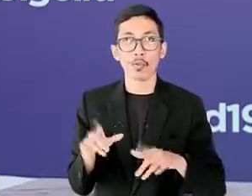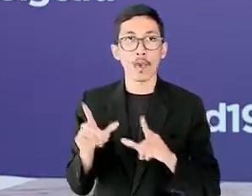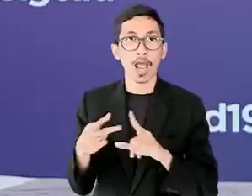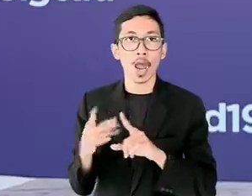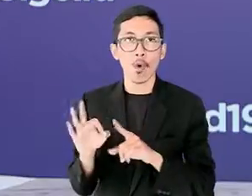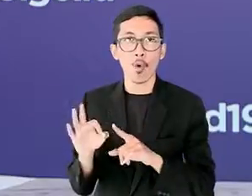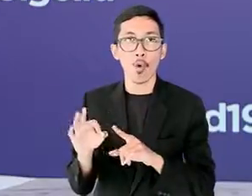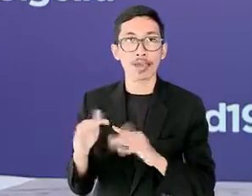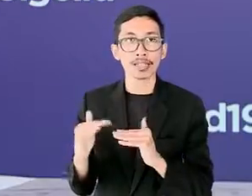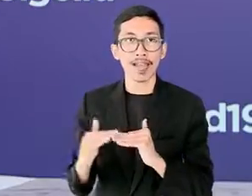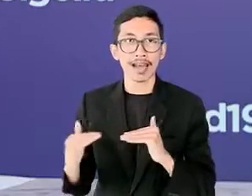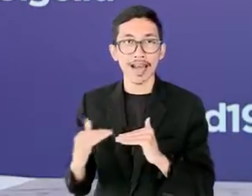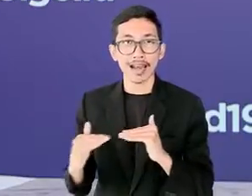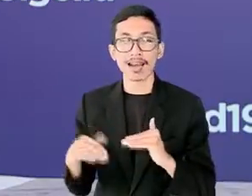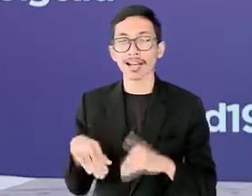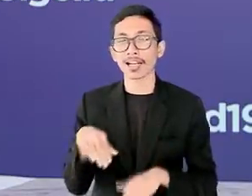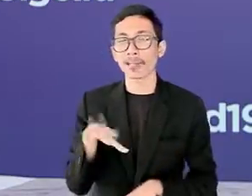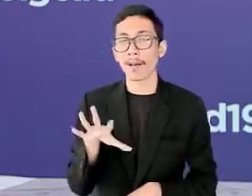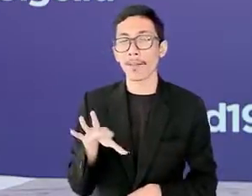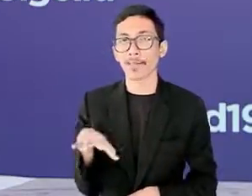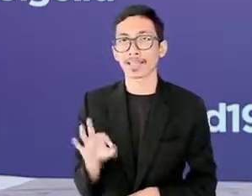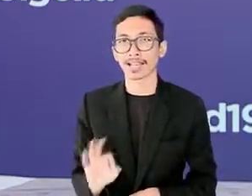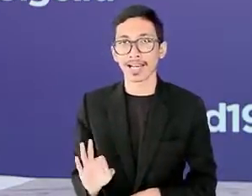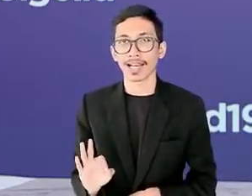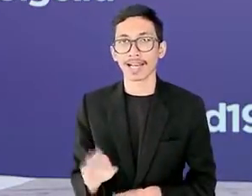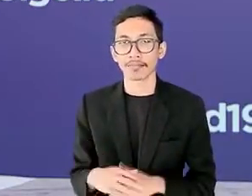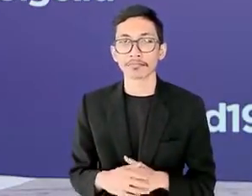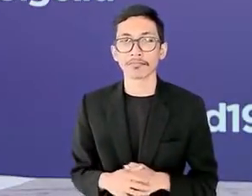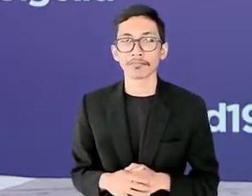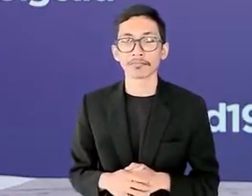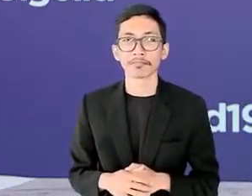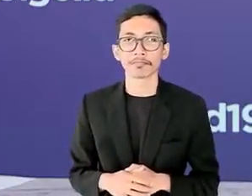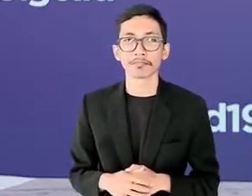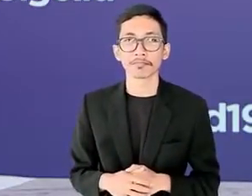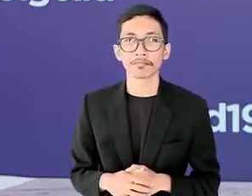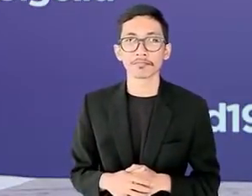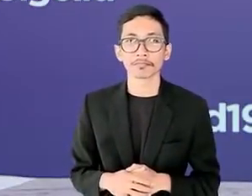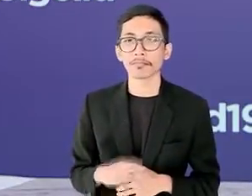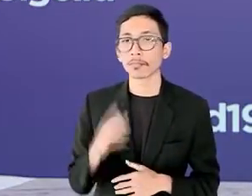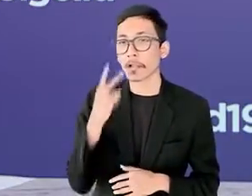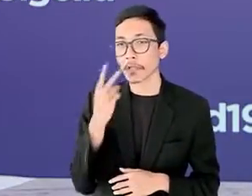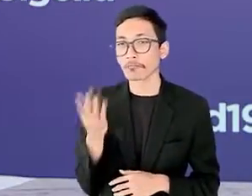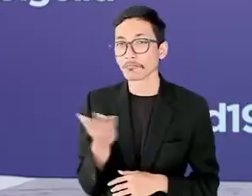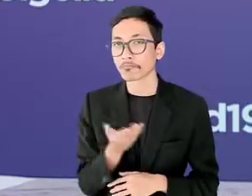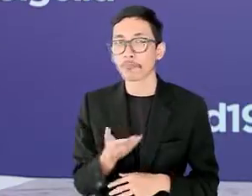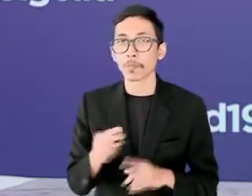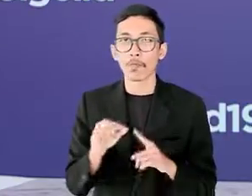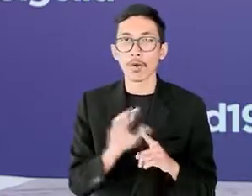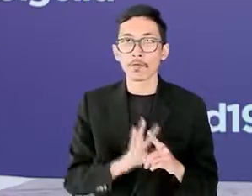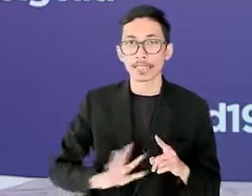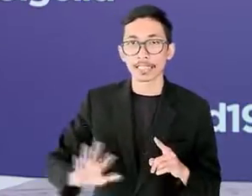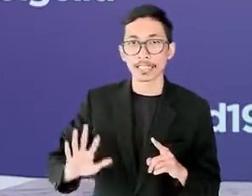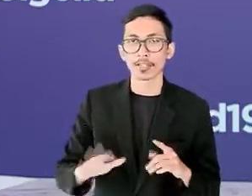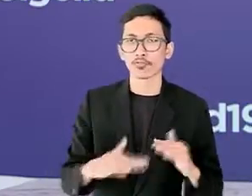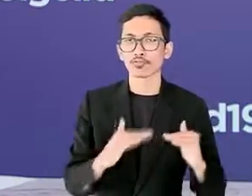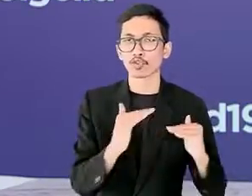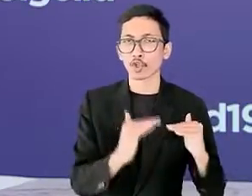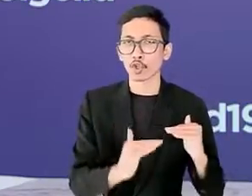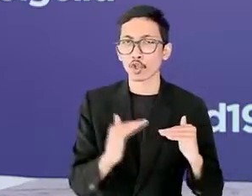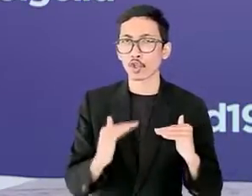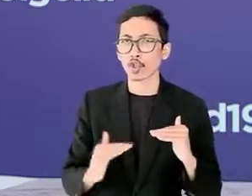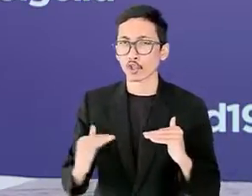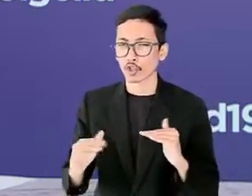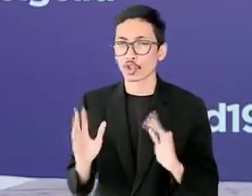Who yaitu 5% Jika dilihat pada tingkat provinsi maka seluruh provinsi Mengalami penurunan